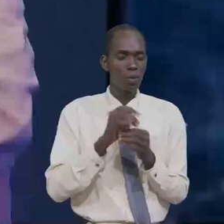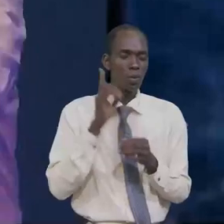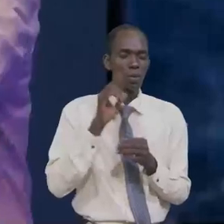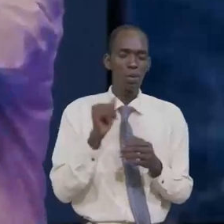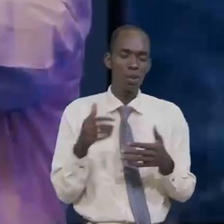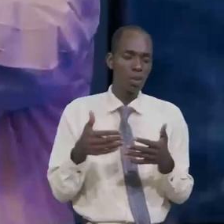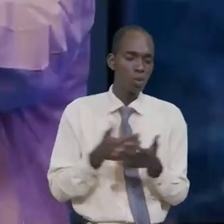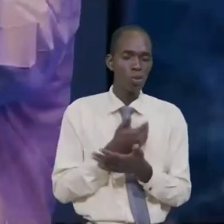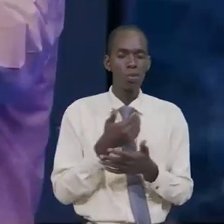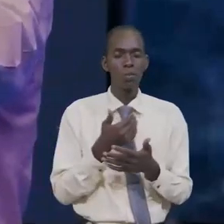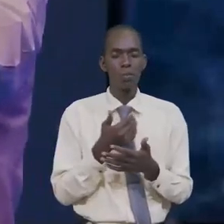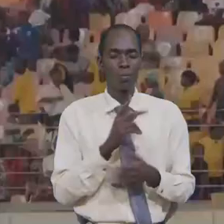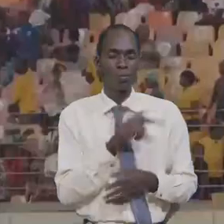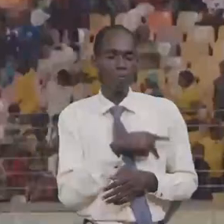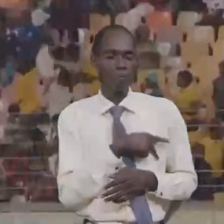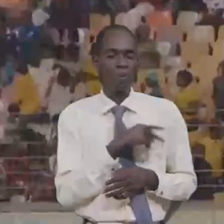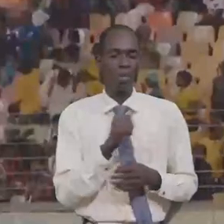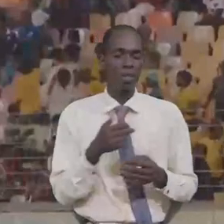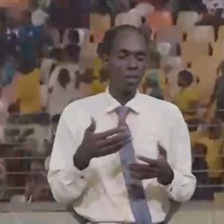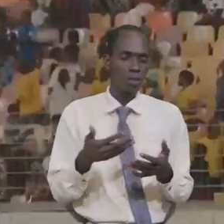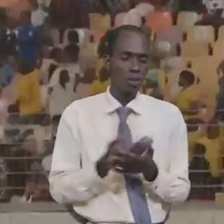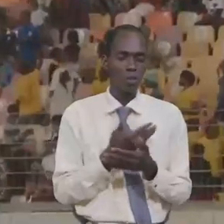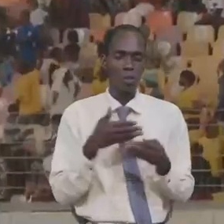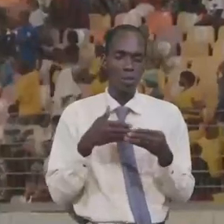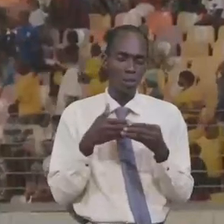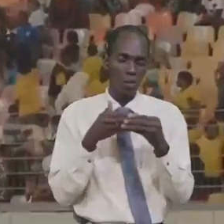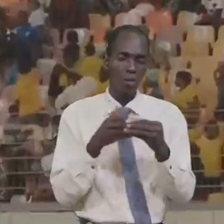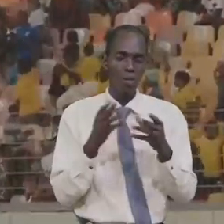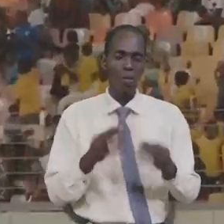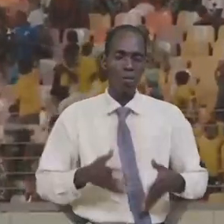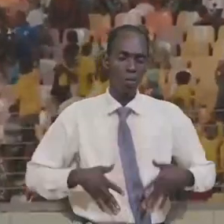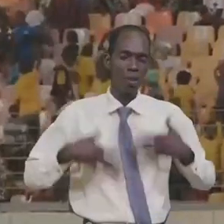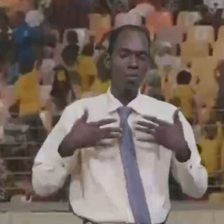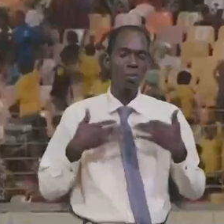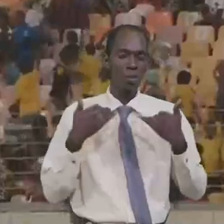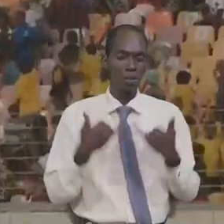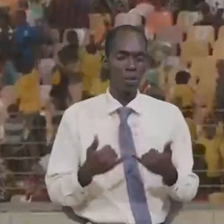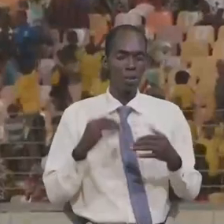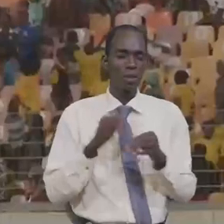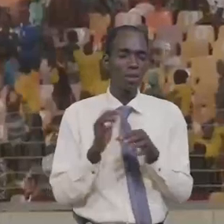une nouvelle direction dans la vie maintenant au nom de Jésus